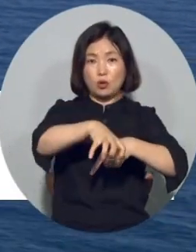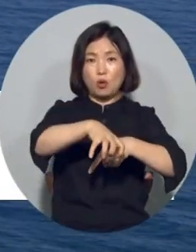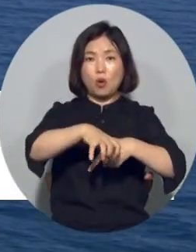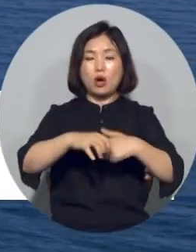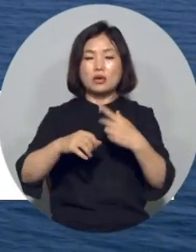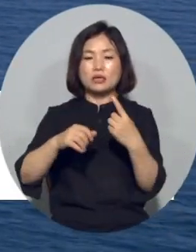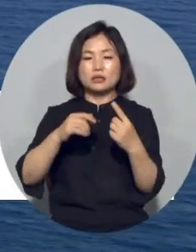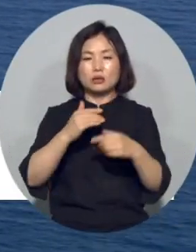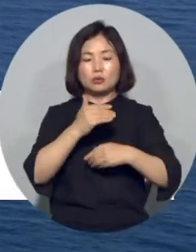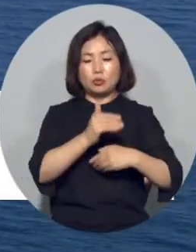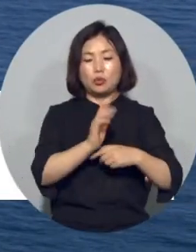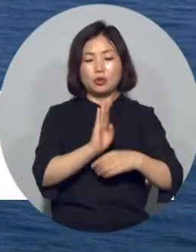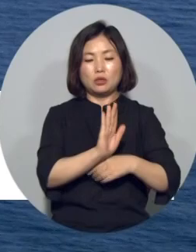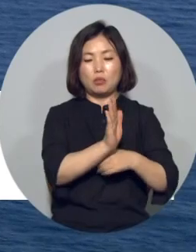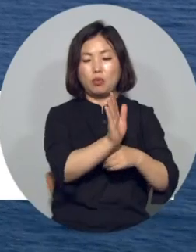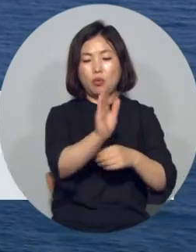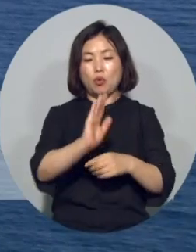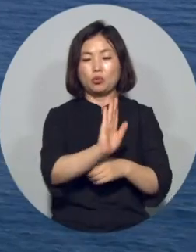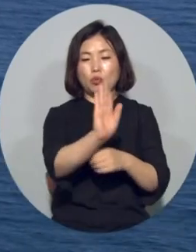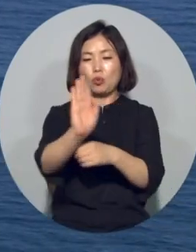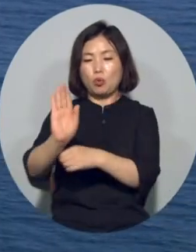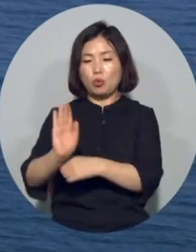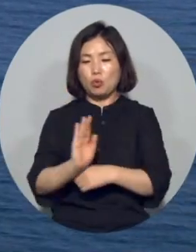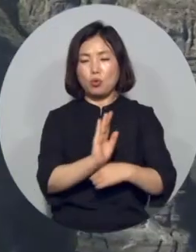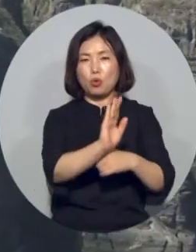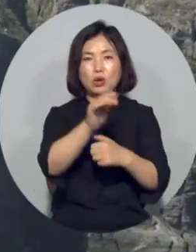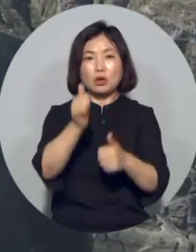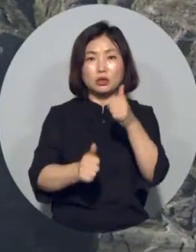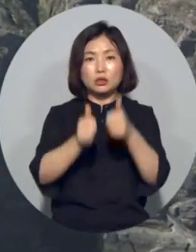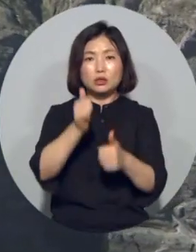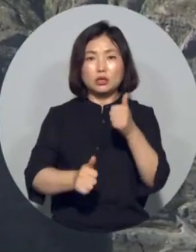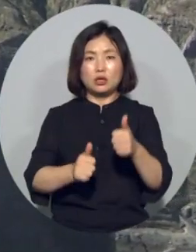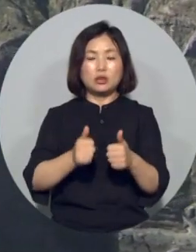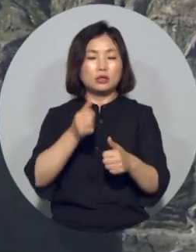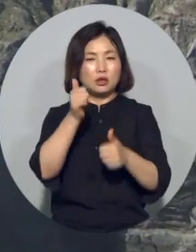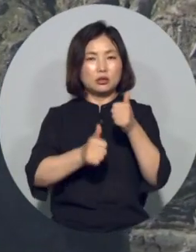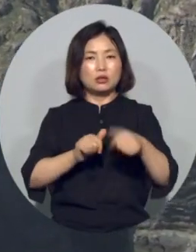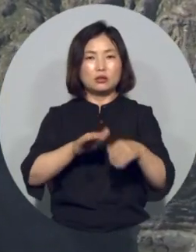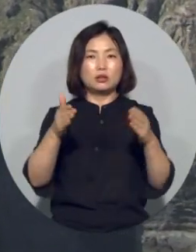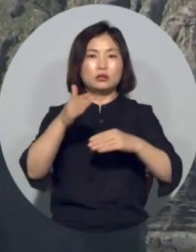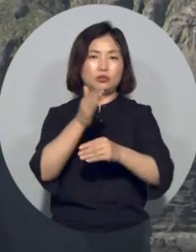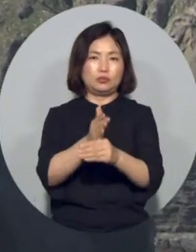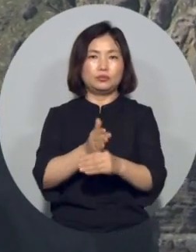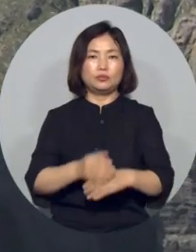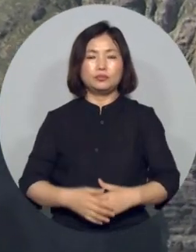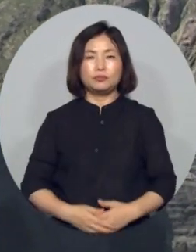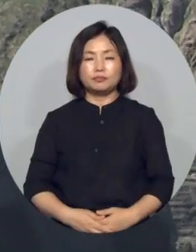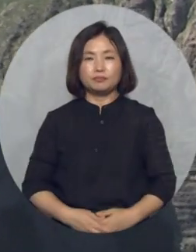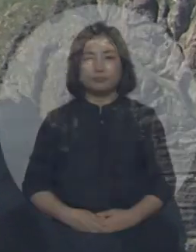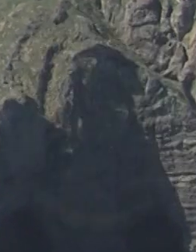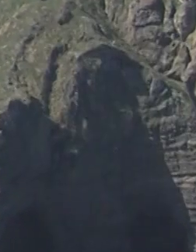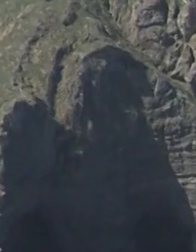일정한 구간을 여러 바퀴 돌면서 레이스 4편은 인 슈어 경기를 치르고 있습니다